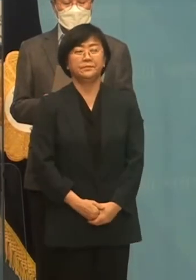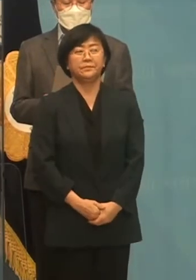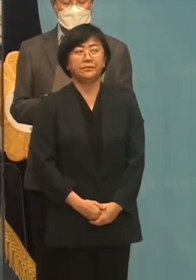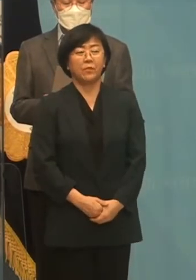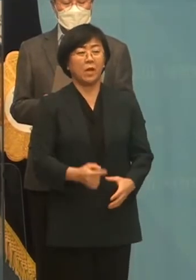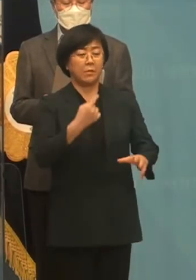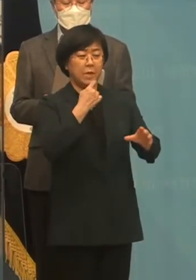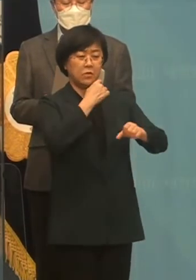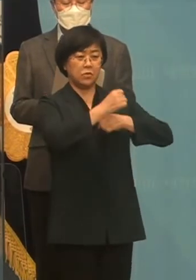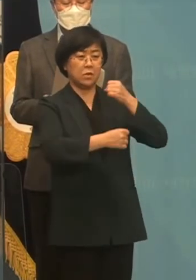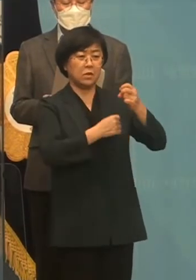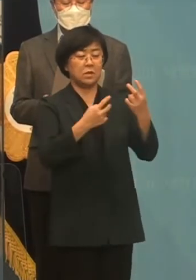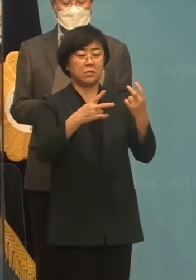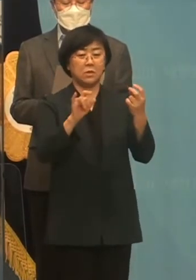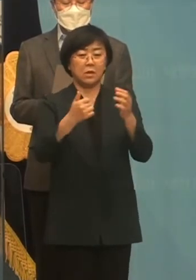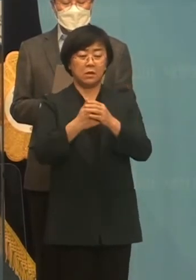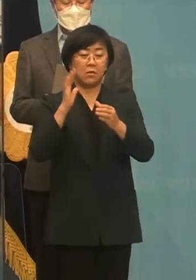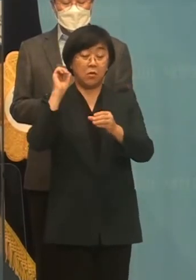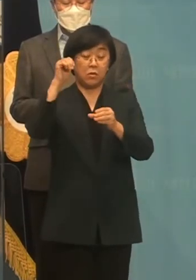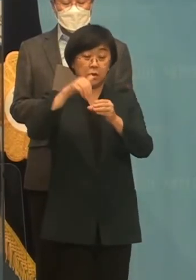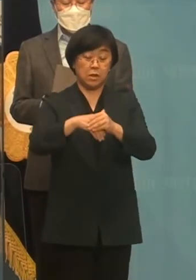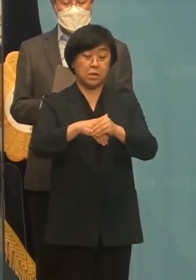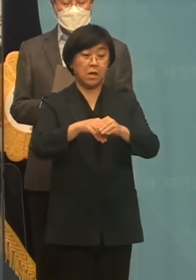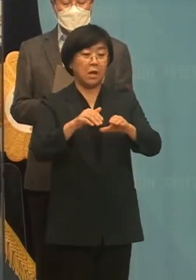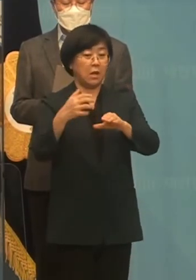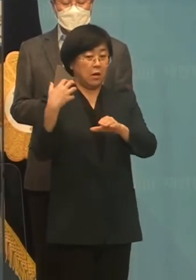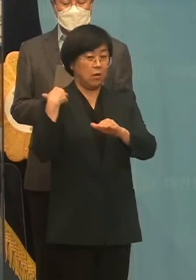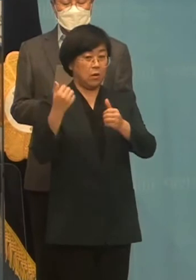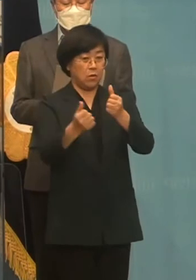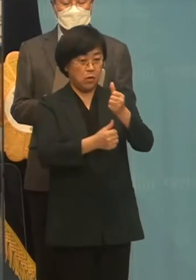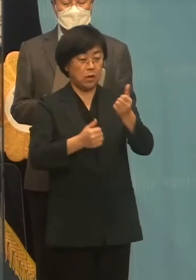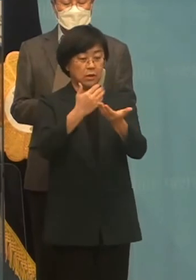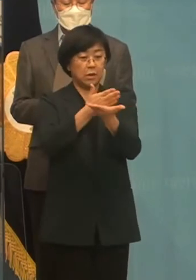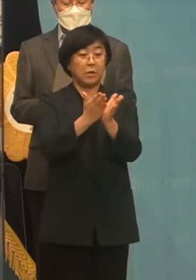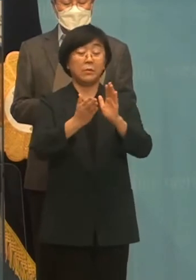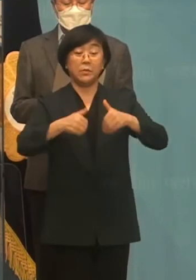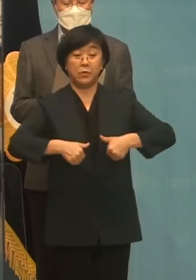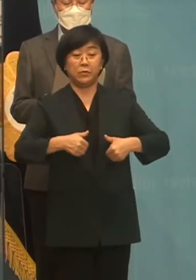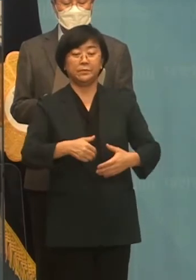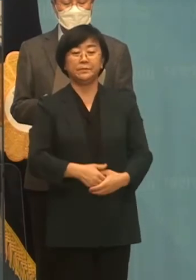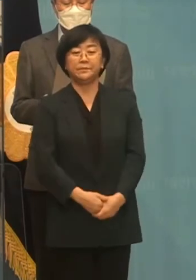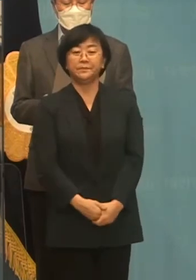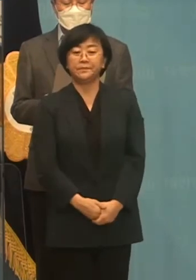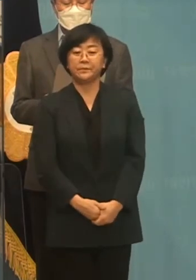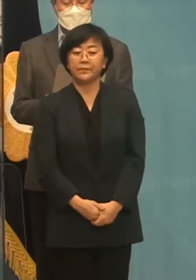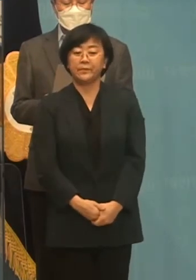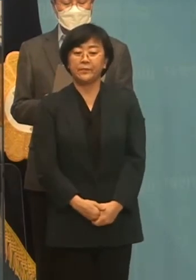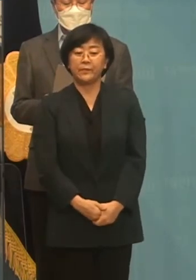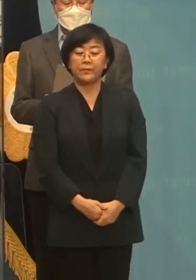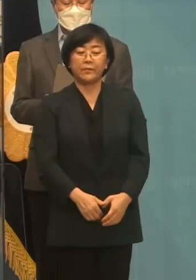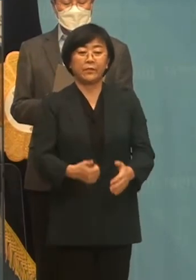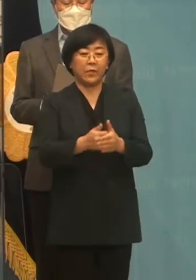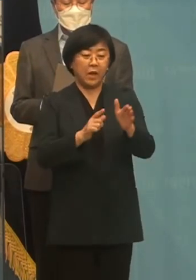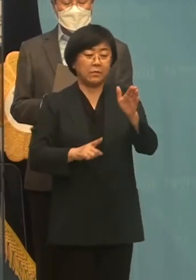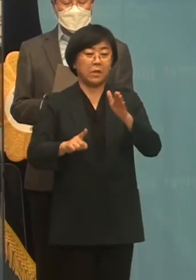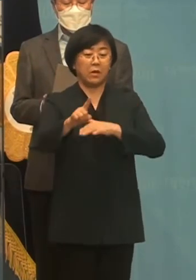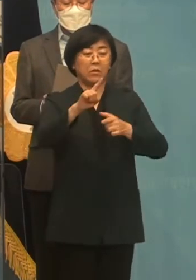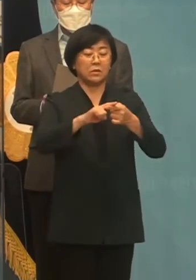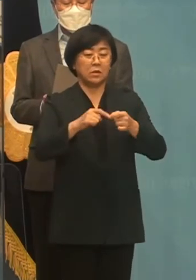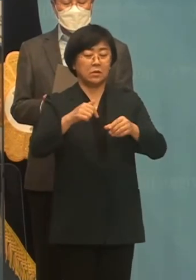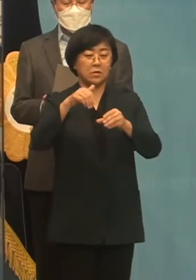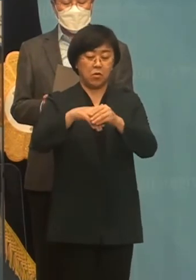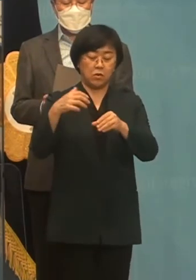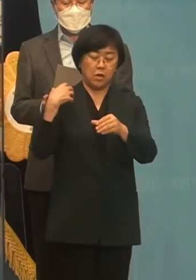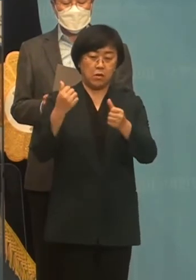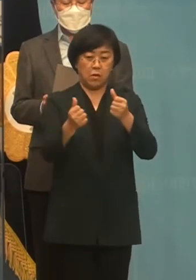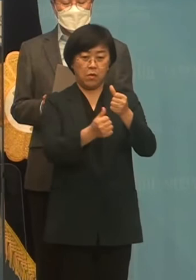민주당의 20대 대통령 선거 선거대책위원회 구성을 다양화, 다변화해야 합니다. 용광로 선대위가 기존